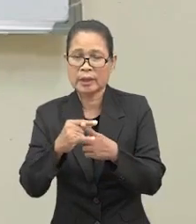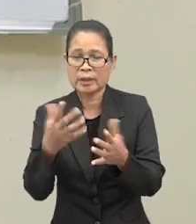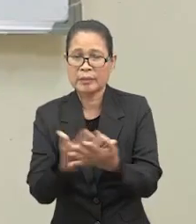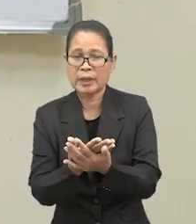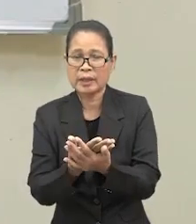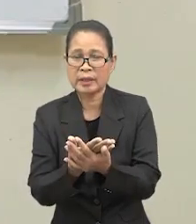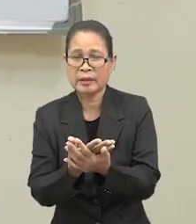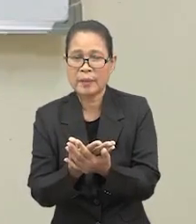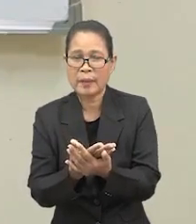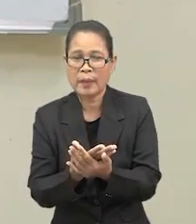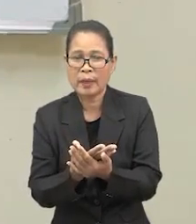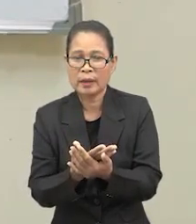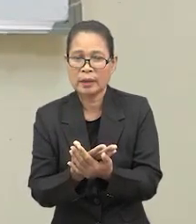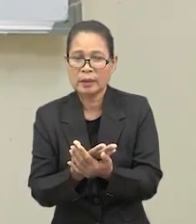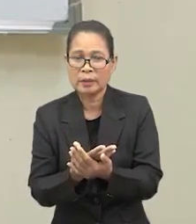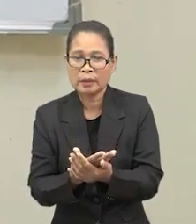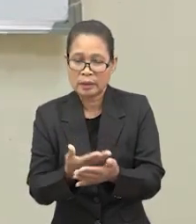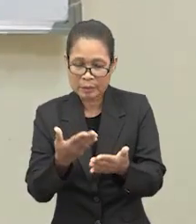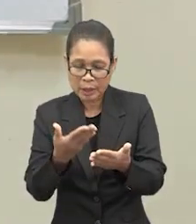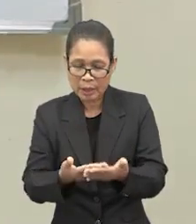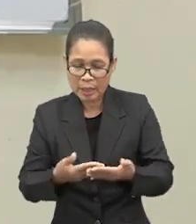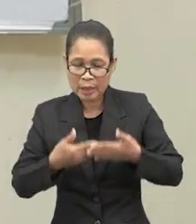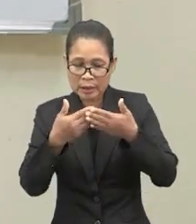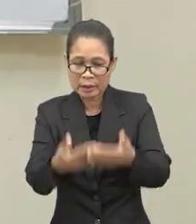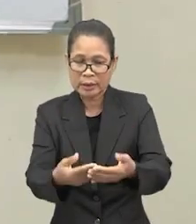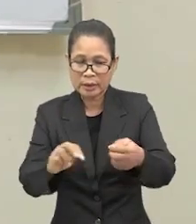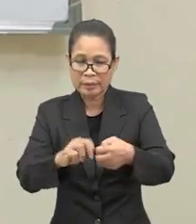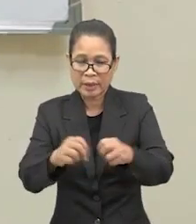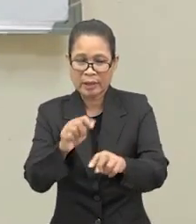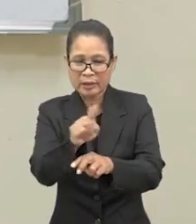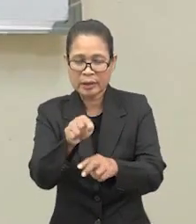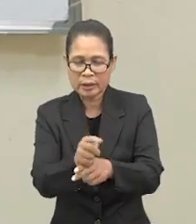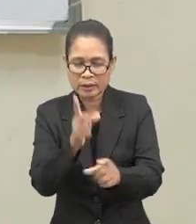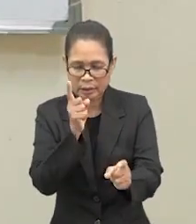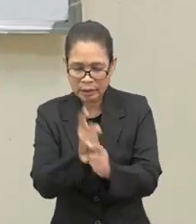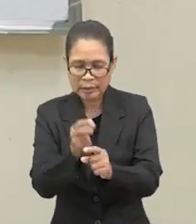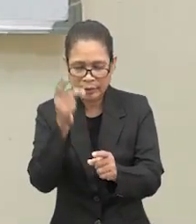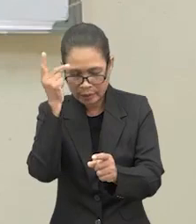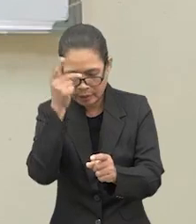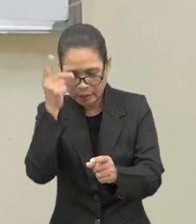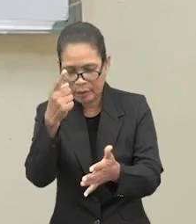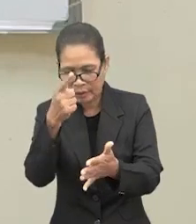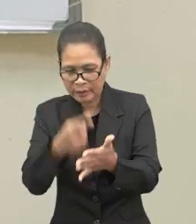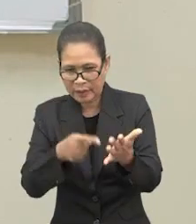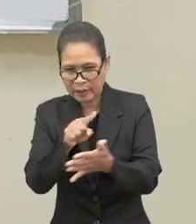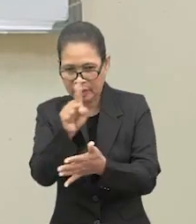Chẳng dựng nâng khơi nháy thả đầm bây bằng cao chẳng nói, ta con cua cực tiểu vậy khá.